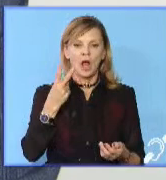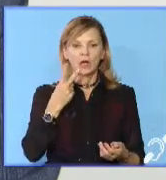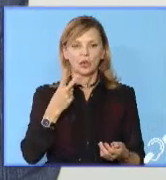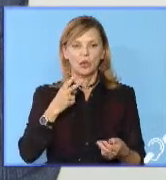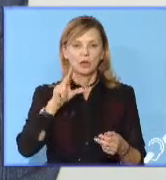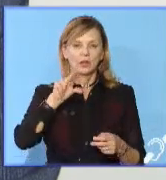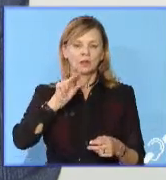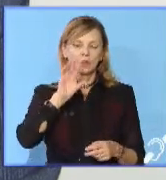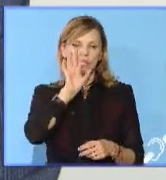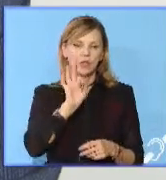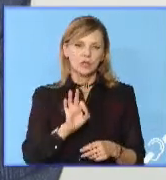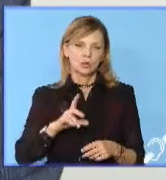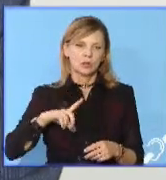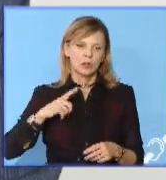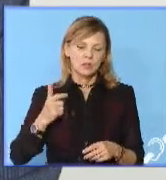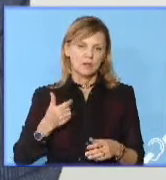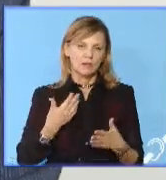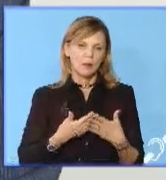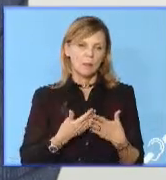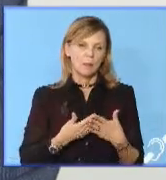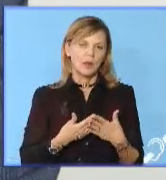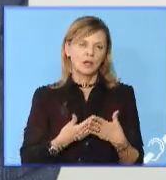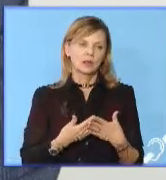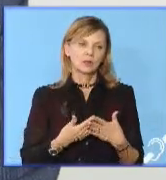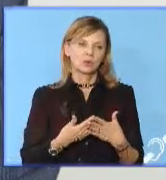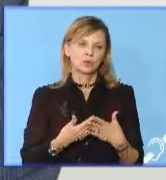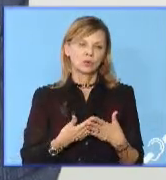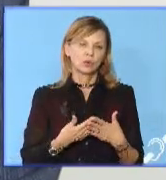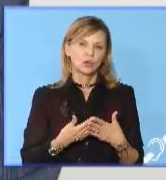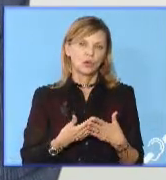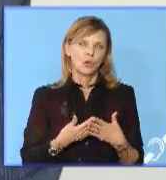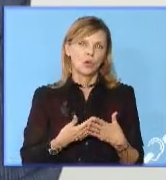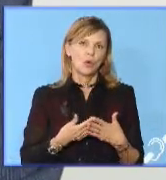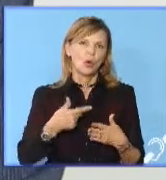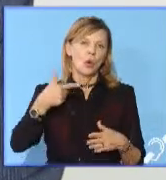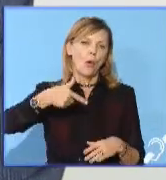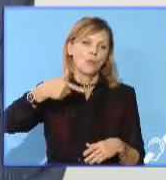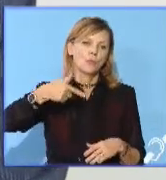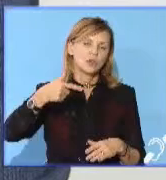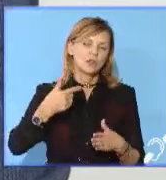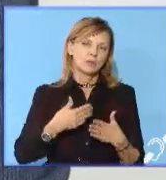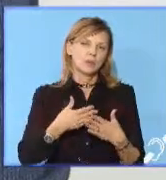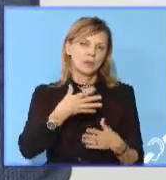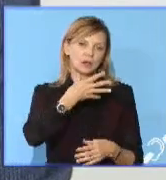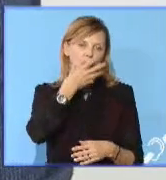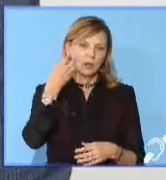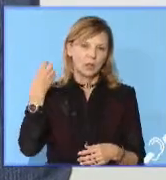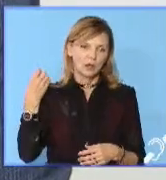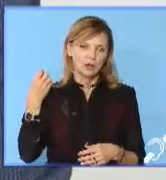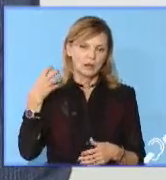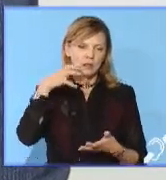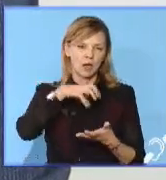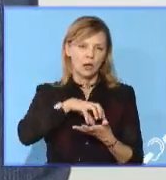de 30% să acopere necesarul de combustibil pentru încălzirea